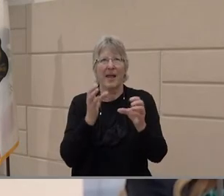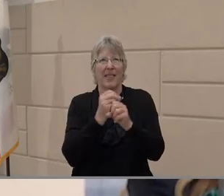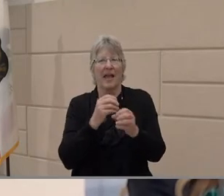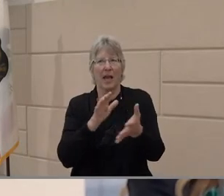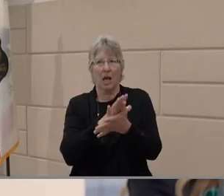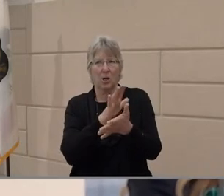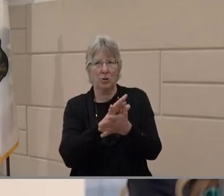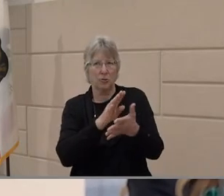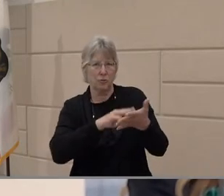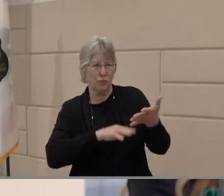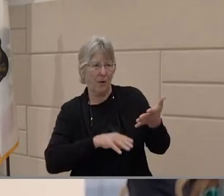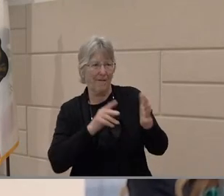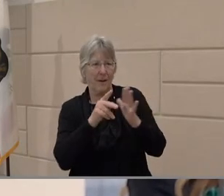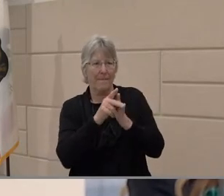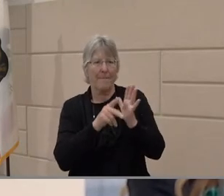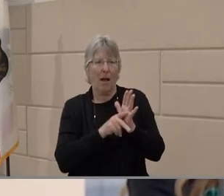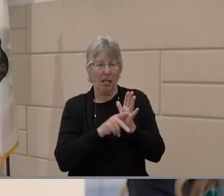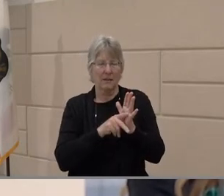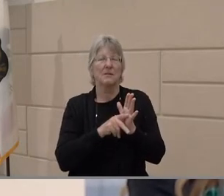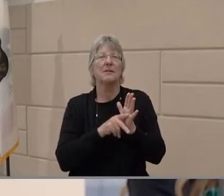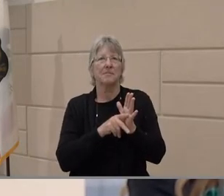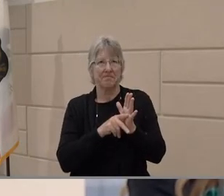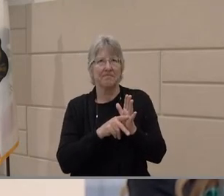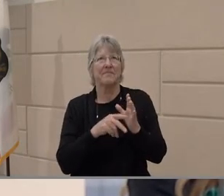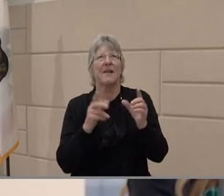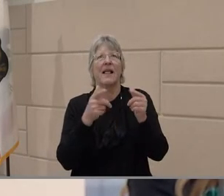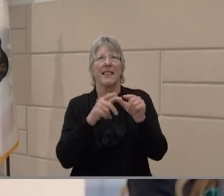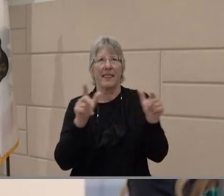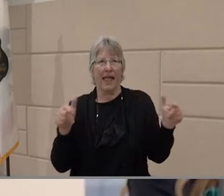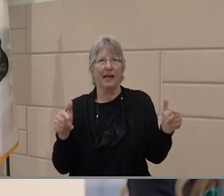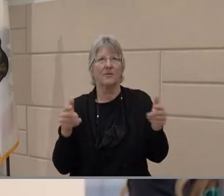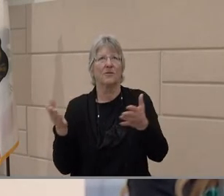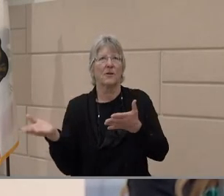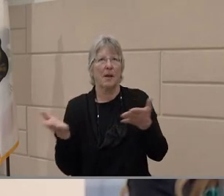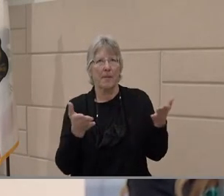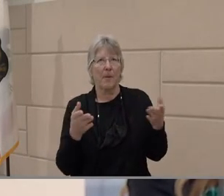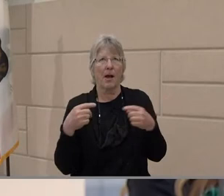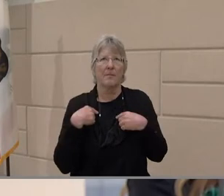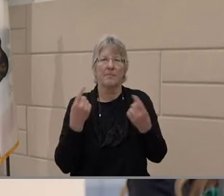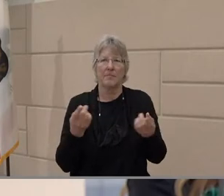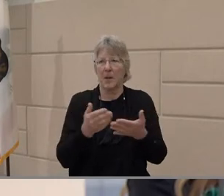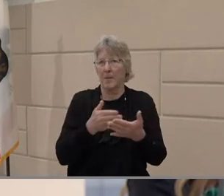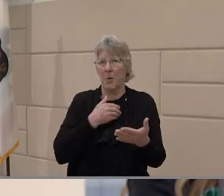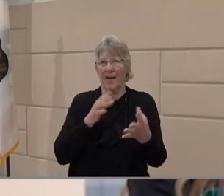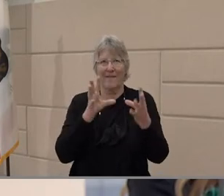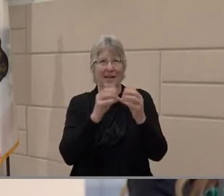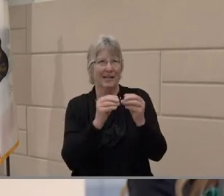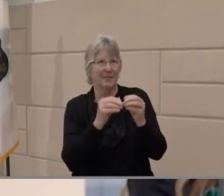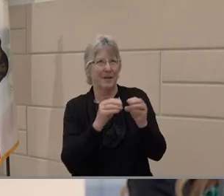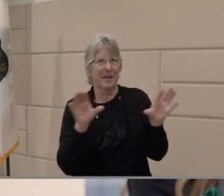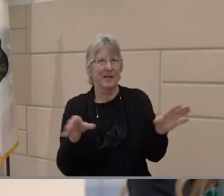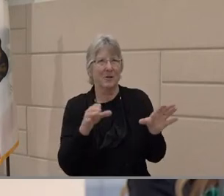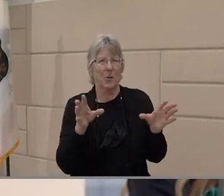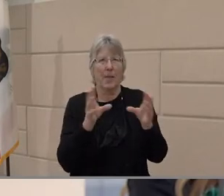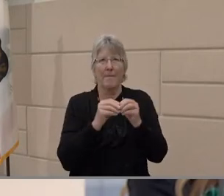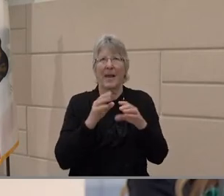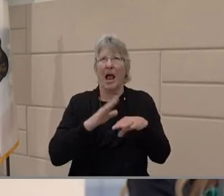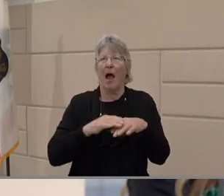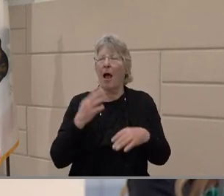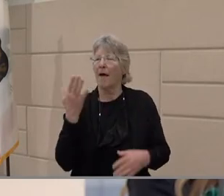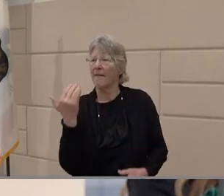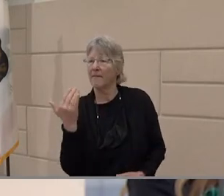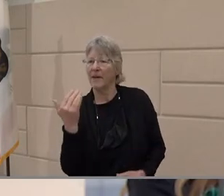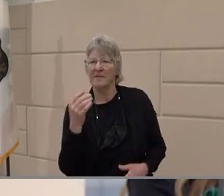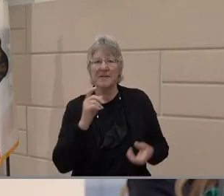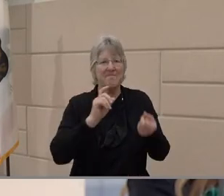ជួបខែ4ថ្ងៃទី15តទៅនឹងកលការតទៅនឹងភាសាដែលបាននិយាយយើងបាននិយា